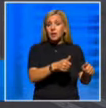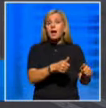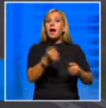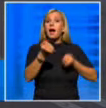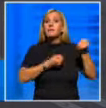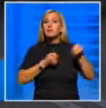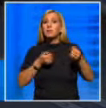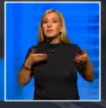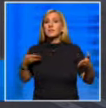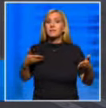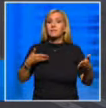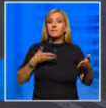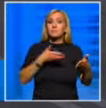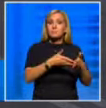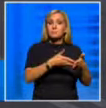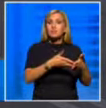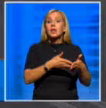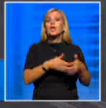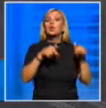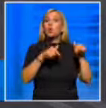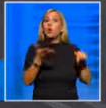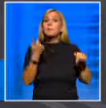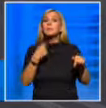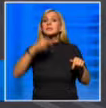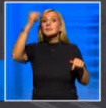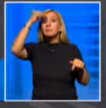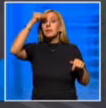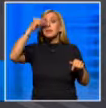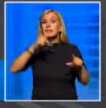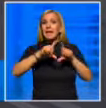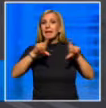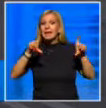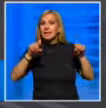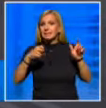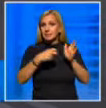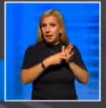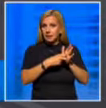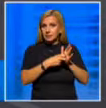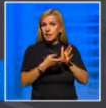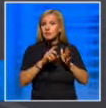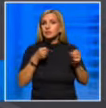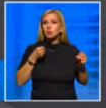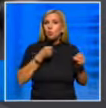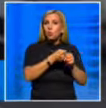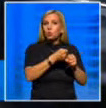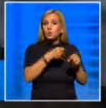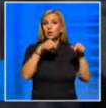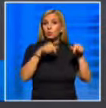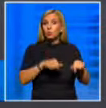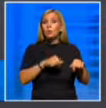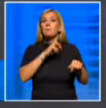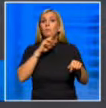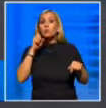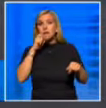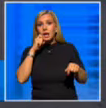врязал в автомобил с българска регистрация, като след удара полицаите тук на място